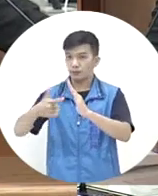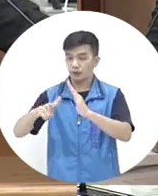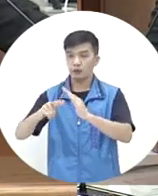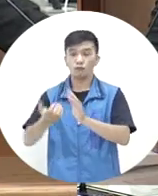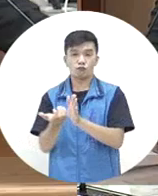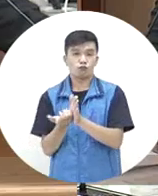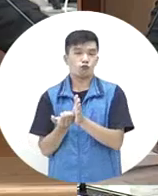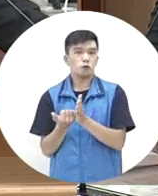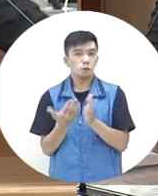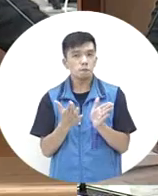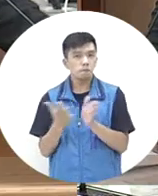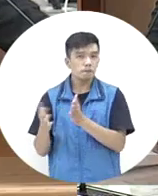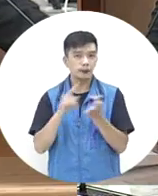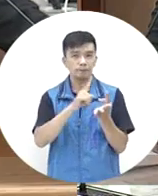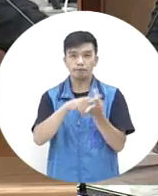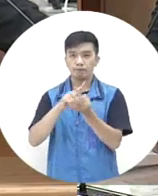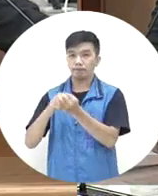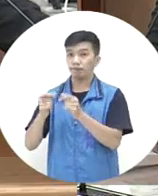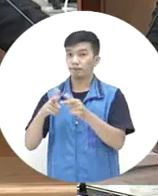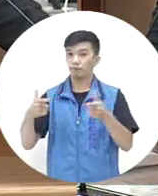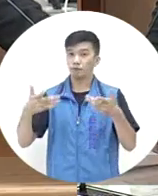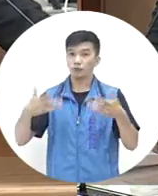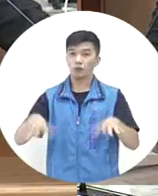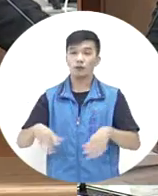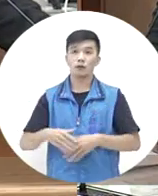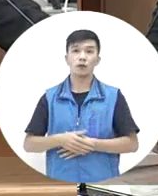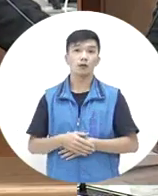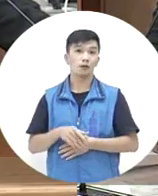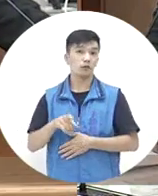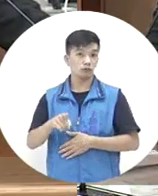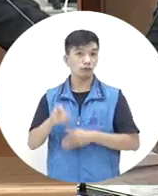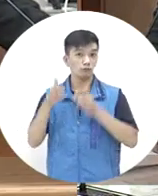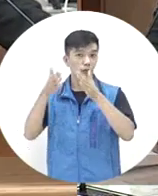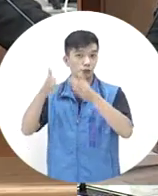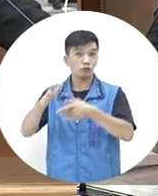市场。 是， 在这转型的过程当中，不是只有农产